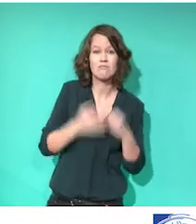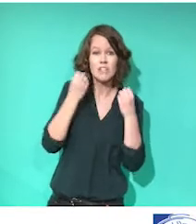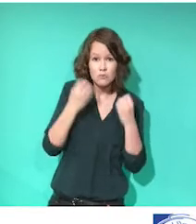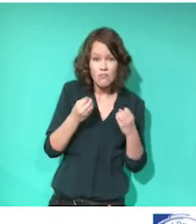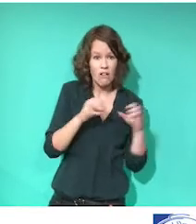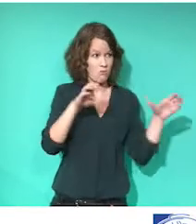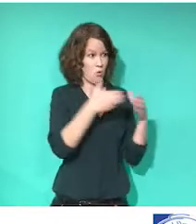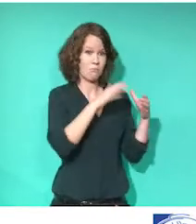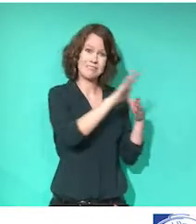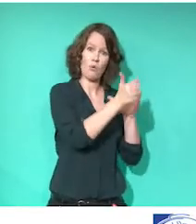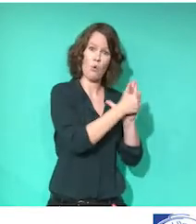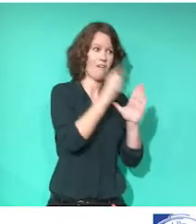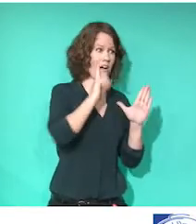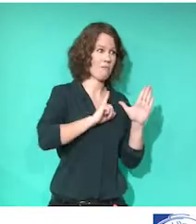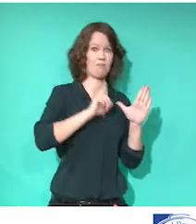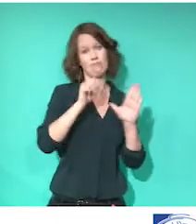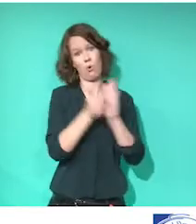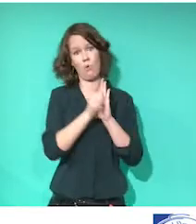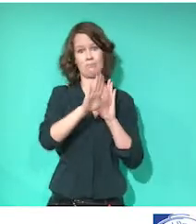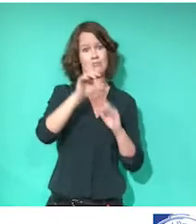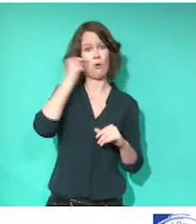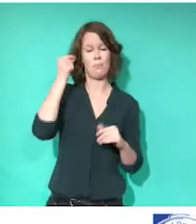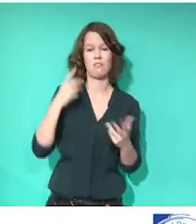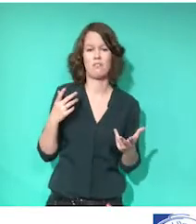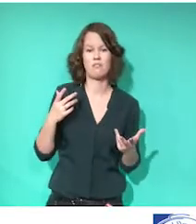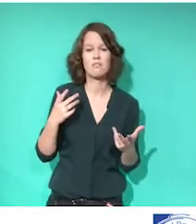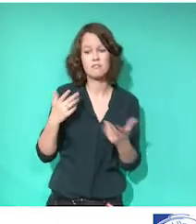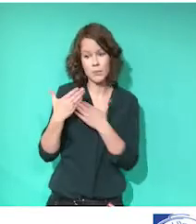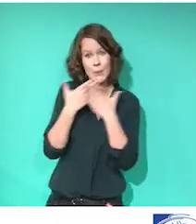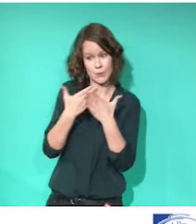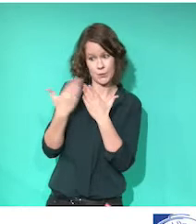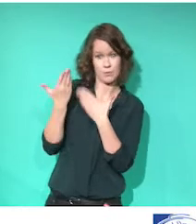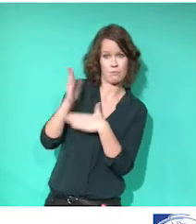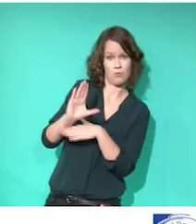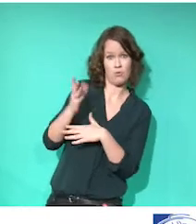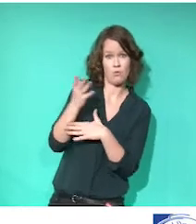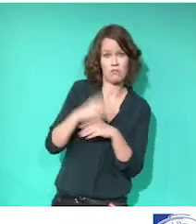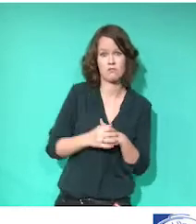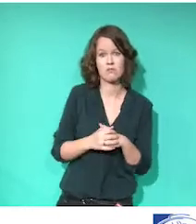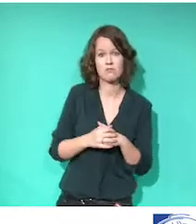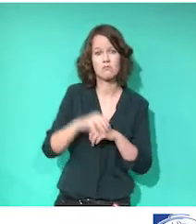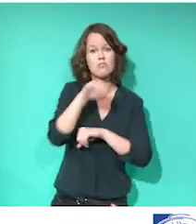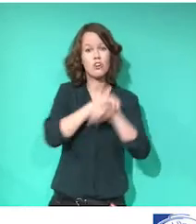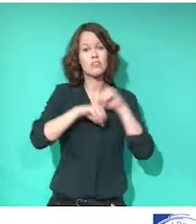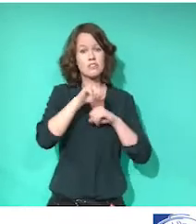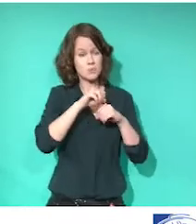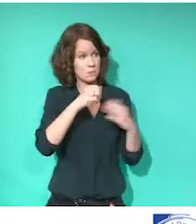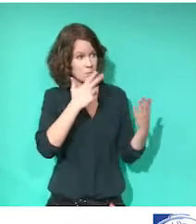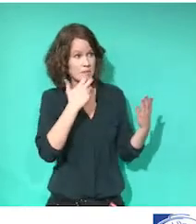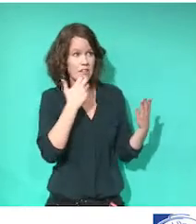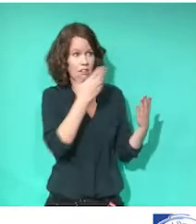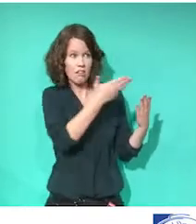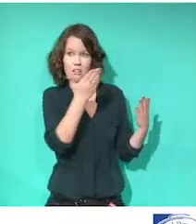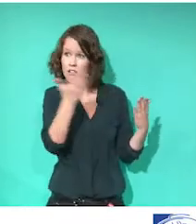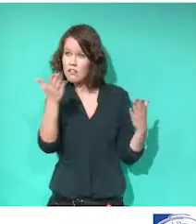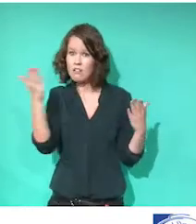travail. L'étude dresse un panorama inédit de la place des femmes dans les organisations de la société civile.